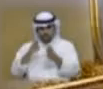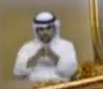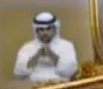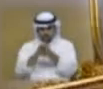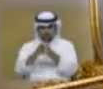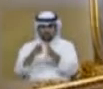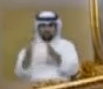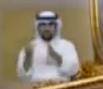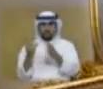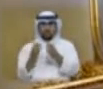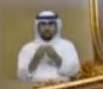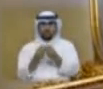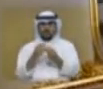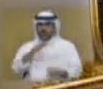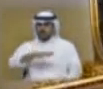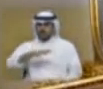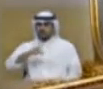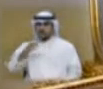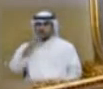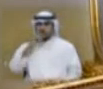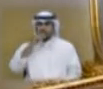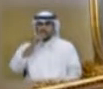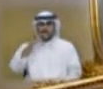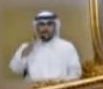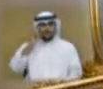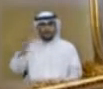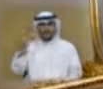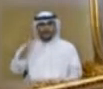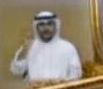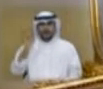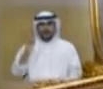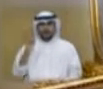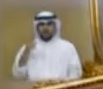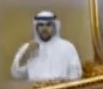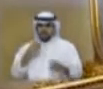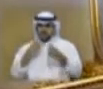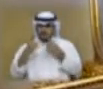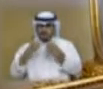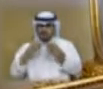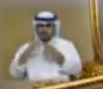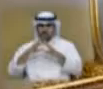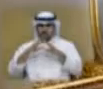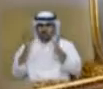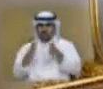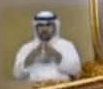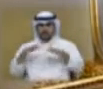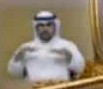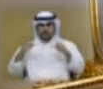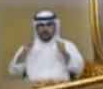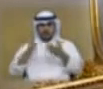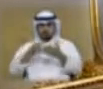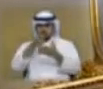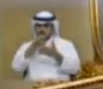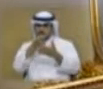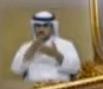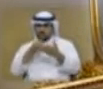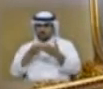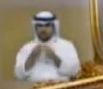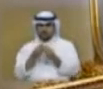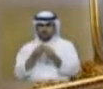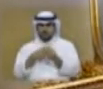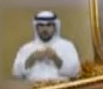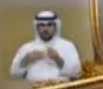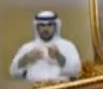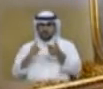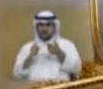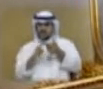يعني مجهولي الوالدين. كل هذه الأمور تم الأخوان تجهيزها من قبل وكلاء العمل